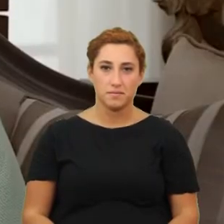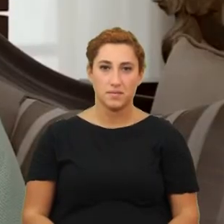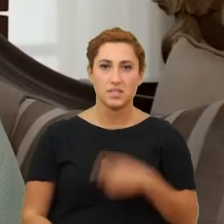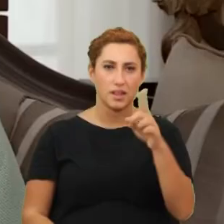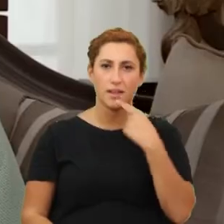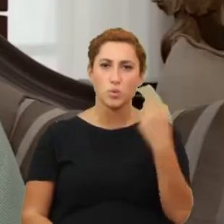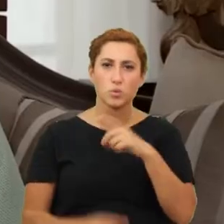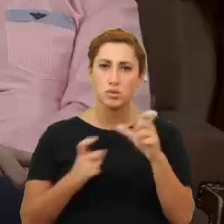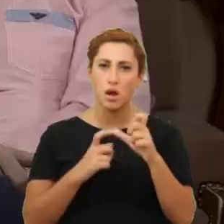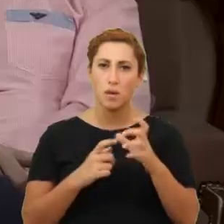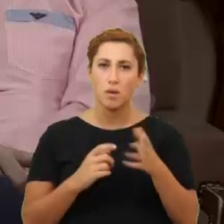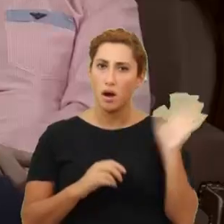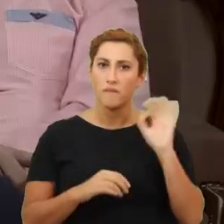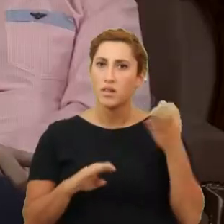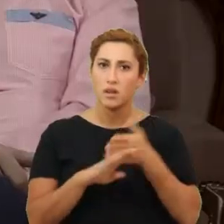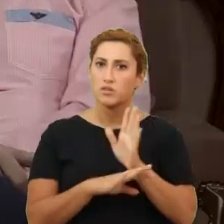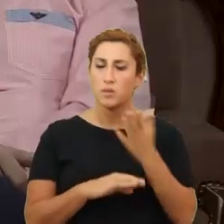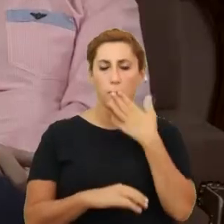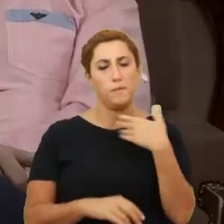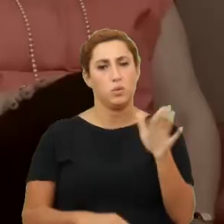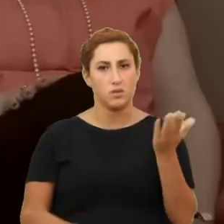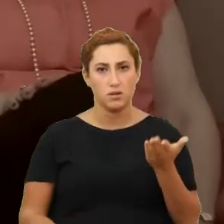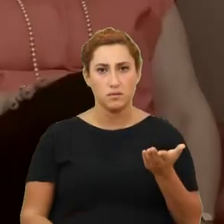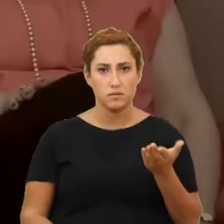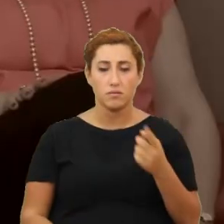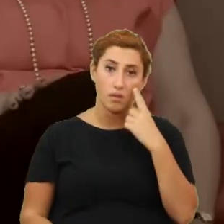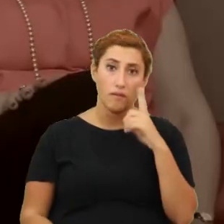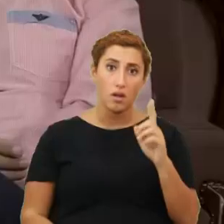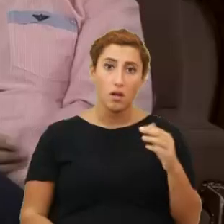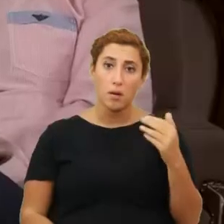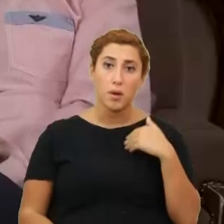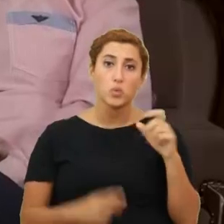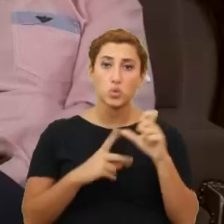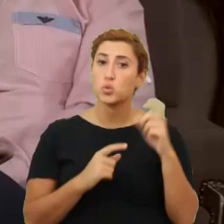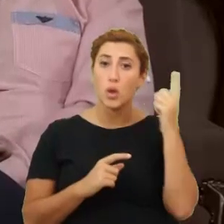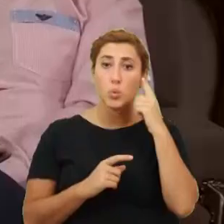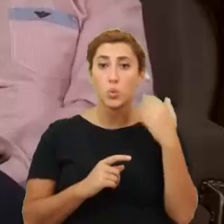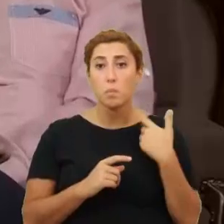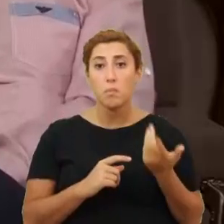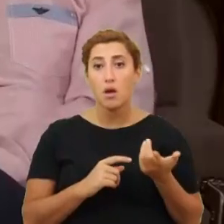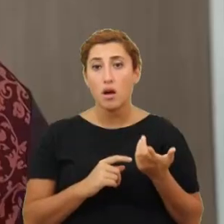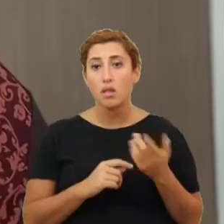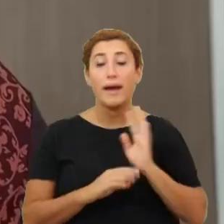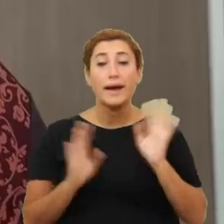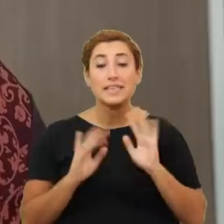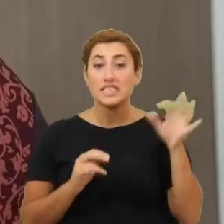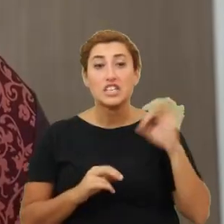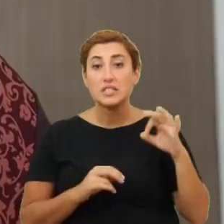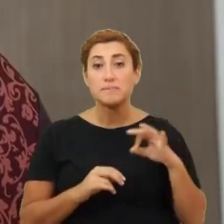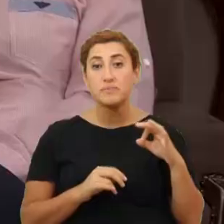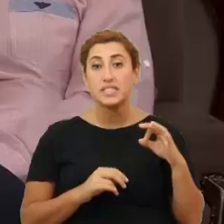Sen ne diyorsun Sarp ya? Evet gerçekten yok artık. Valla ben de Şükrü'den duydum yani. Hayır